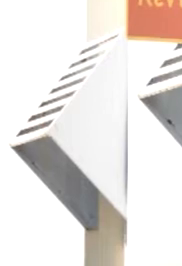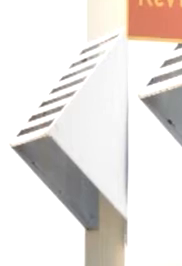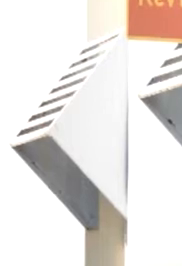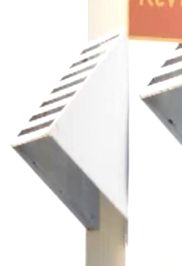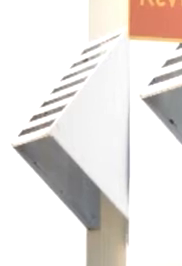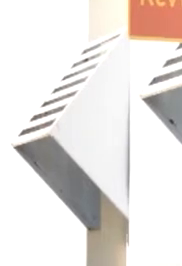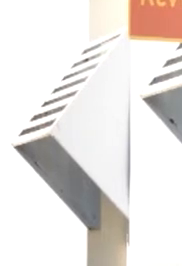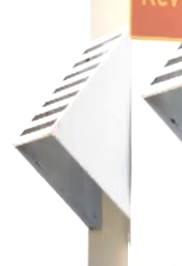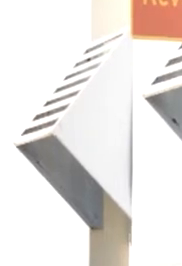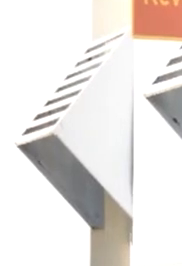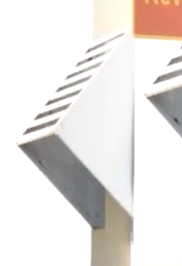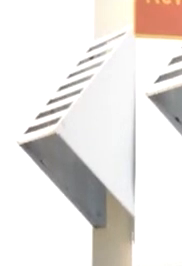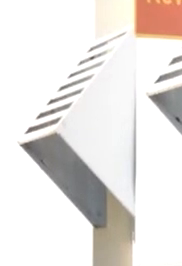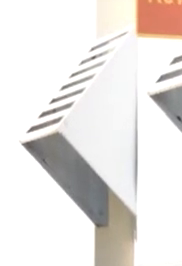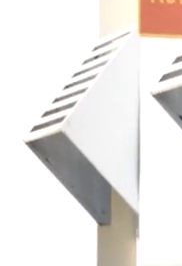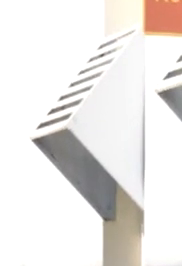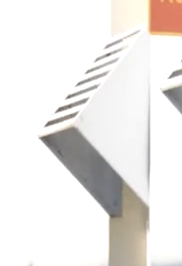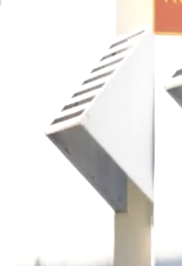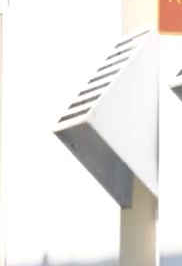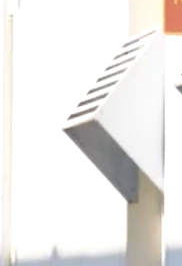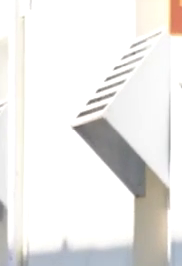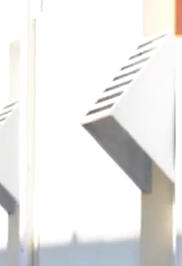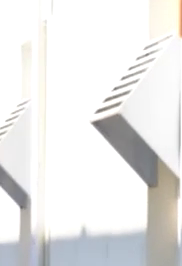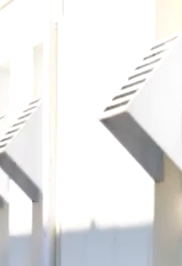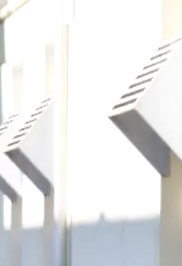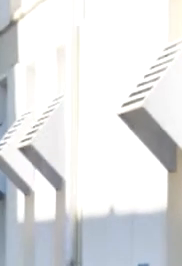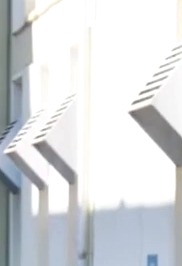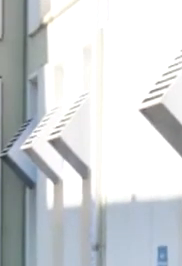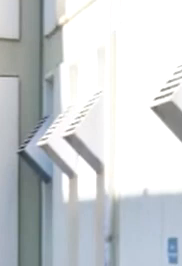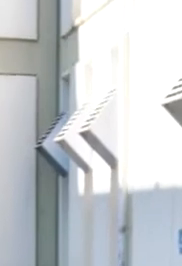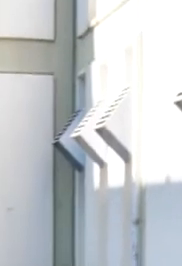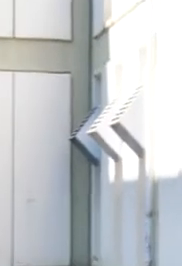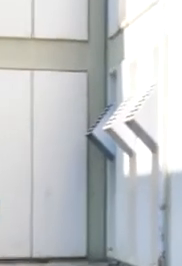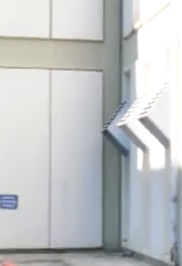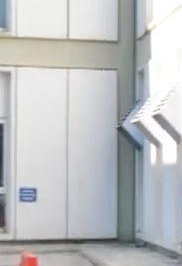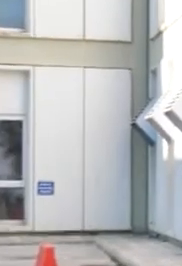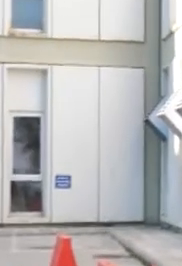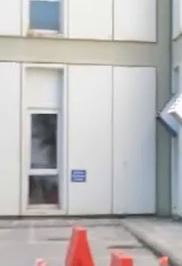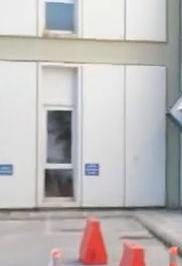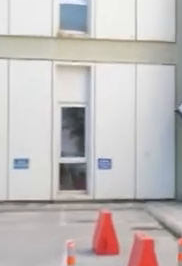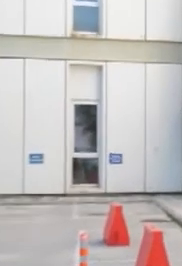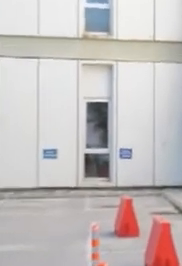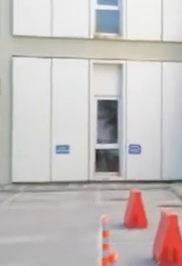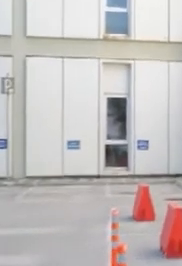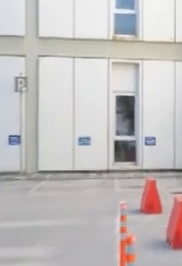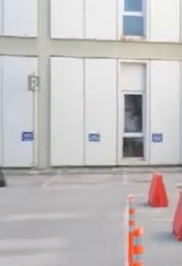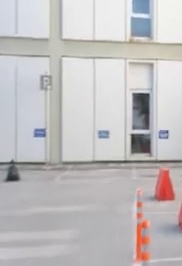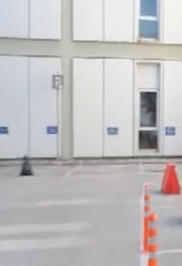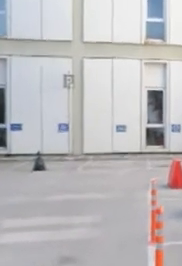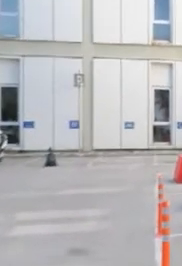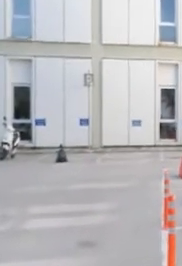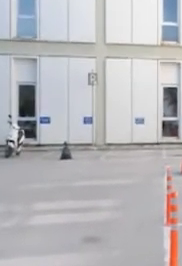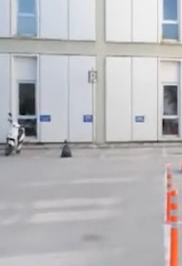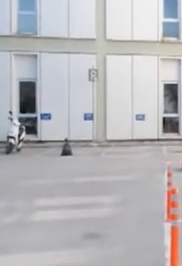εμβολιαστικής κάλυψης της τάξης του 10,14%. Στόχος είναι τον Απρίλιο να γίνουν 1,5 εκατομμύριο εμβολιασμοί. Παράλληλα,